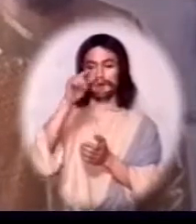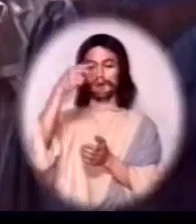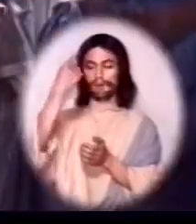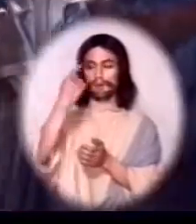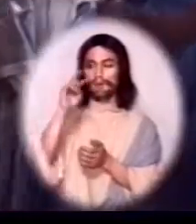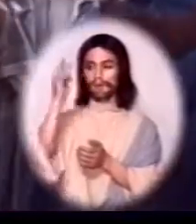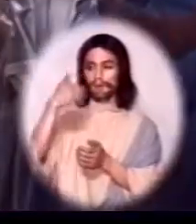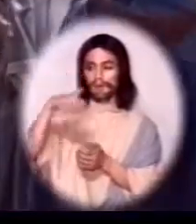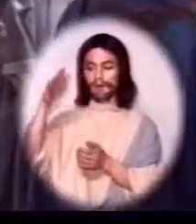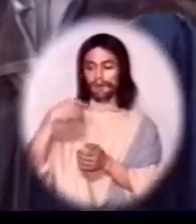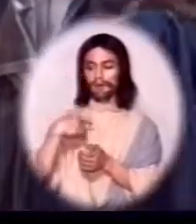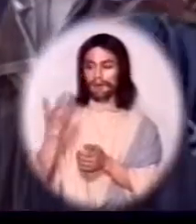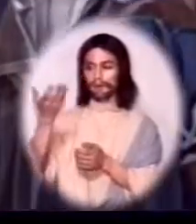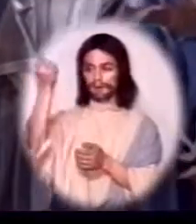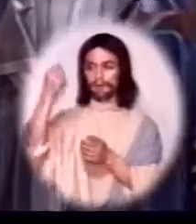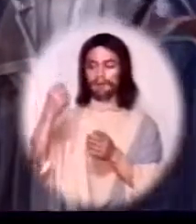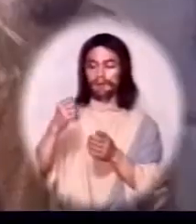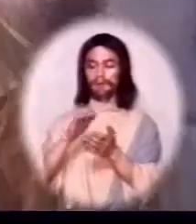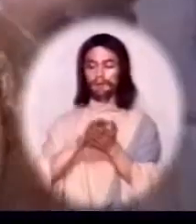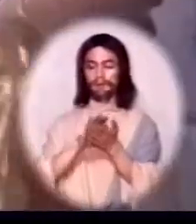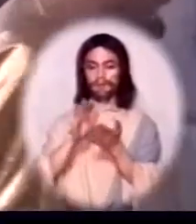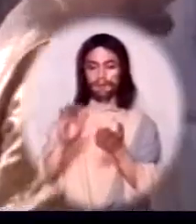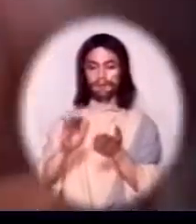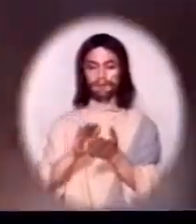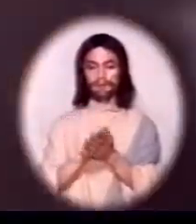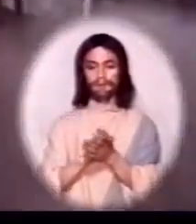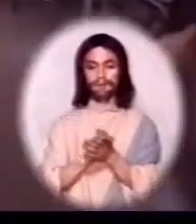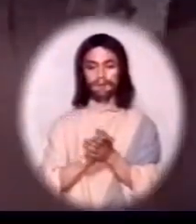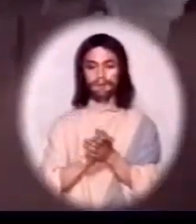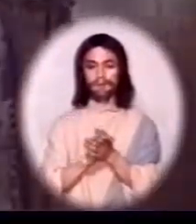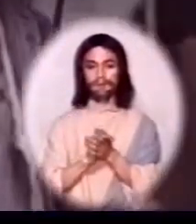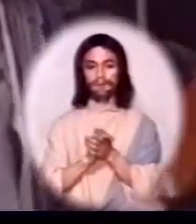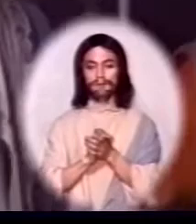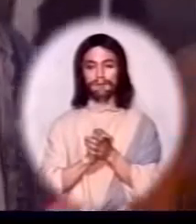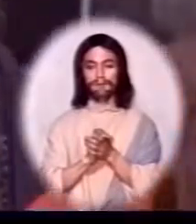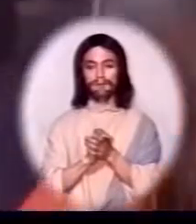빌라도에게 돌려보내다. 여기는 그의 관할 구역이다.